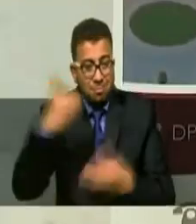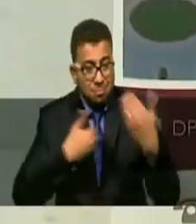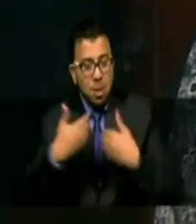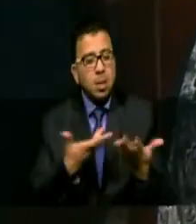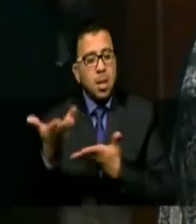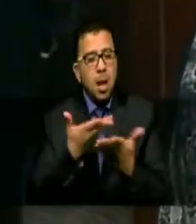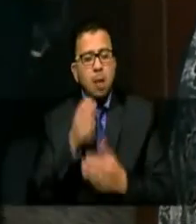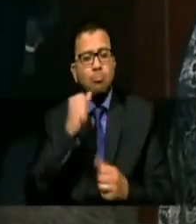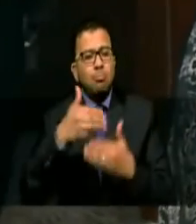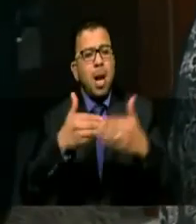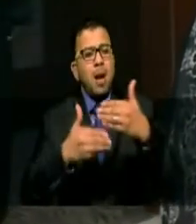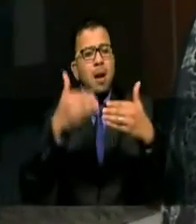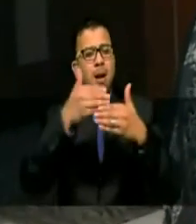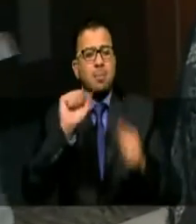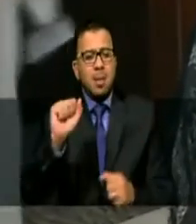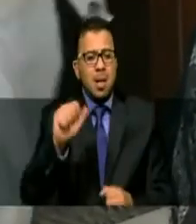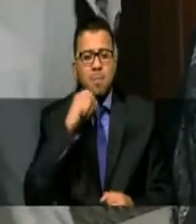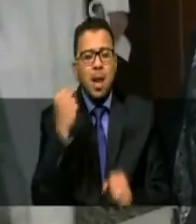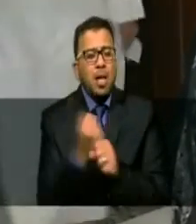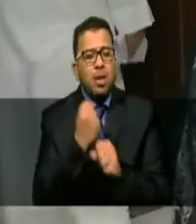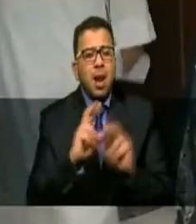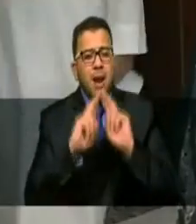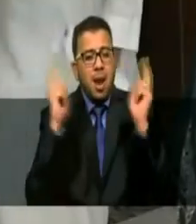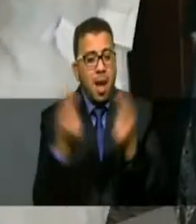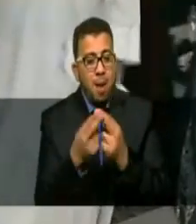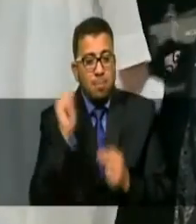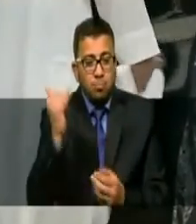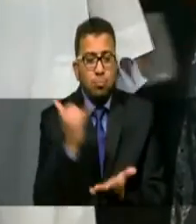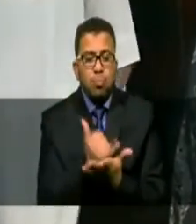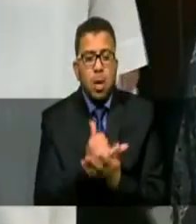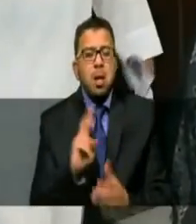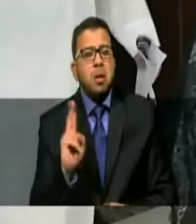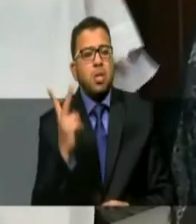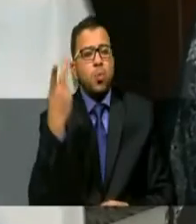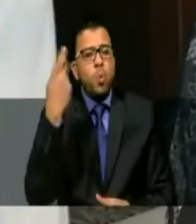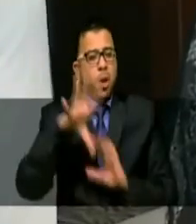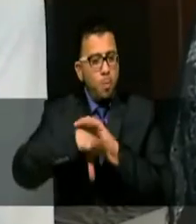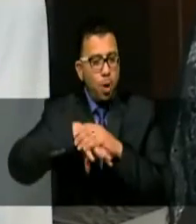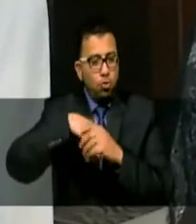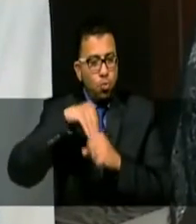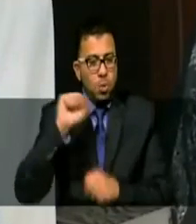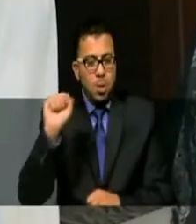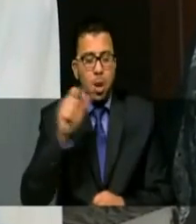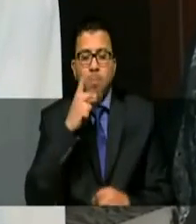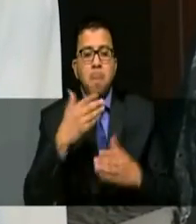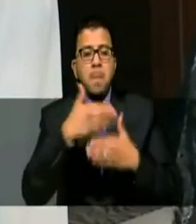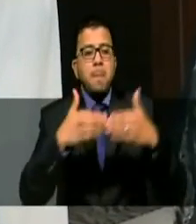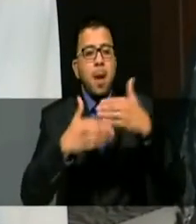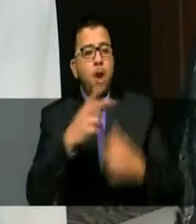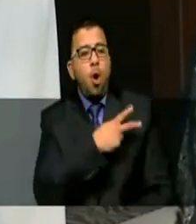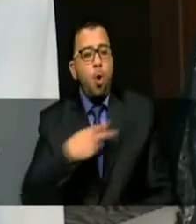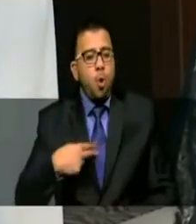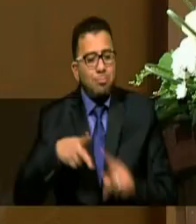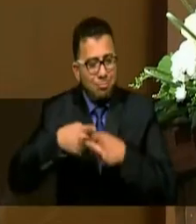التميز العمراني، كون دائرة الأشغال العامة هي المعنية بإدارة وتطوير المشاريع المباني الحكومية